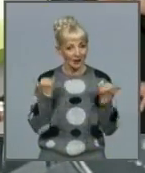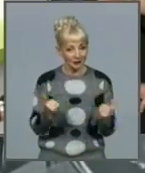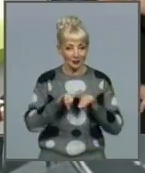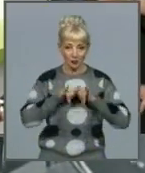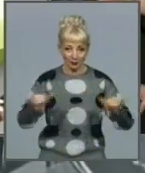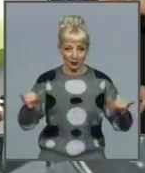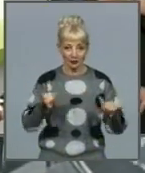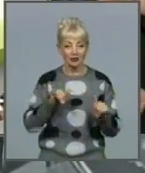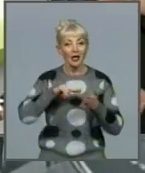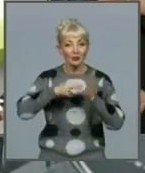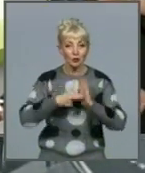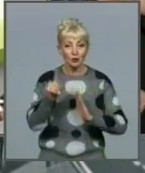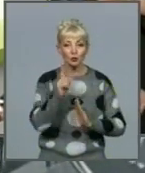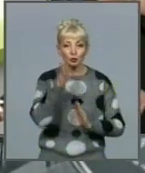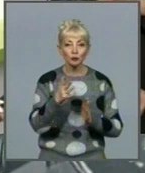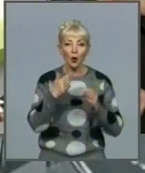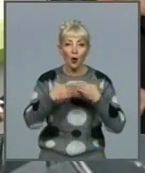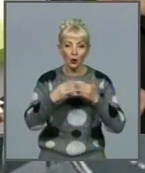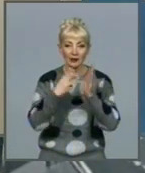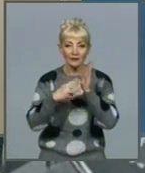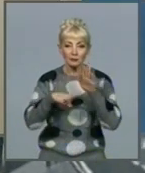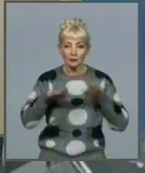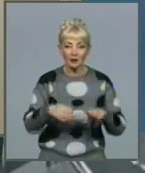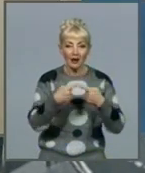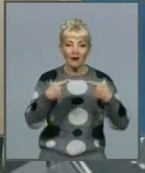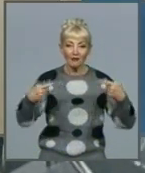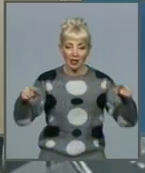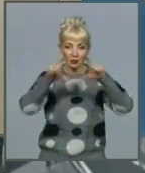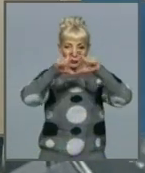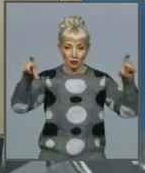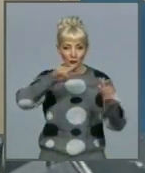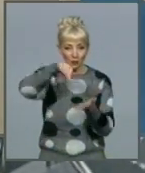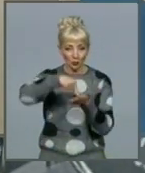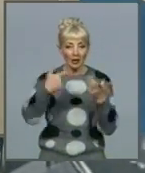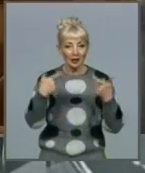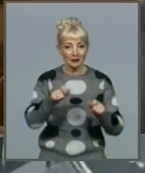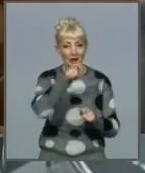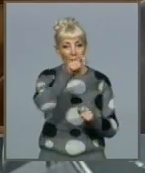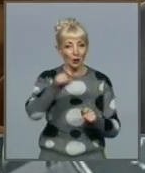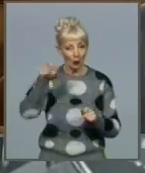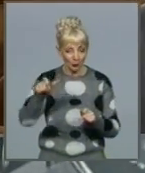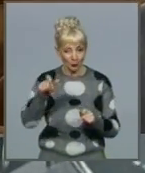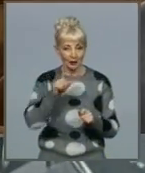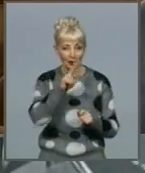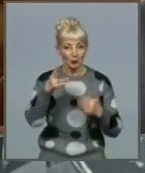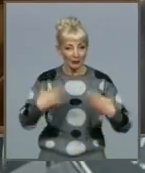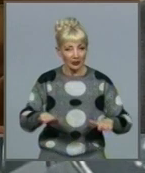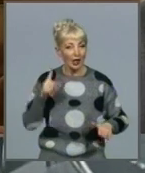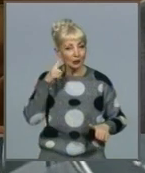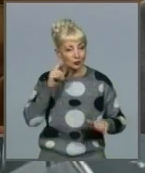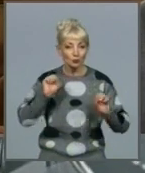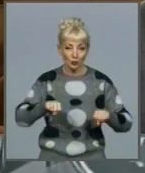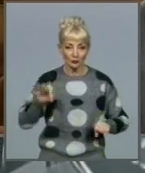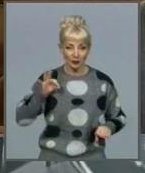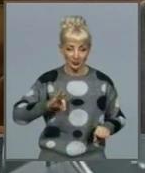буде близько 80 точок у різних установах міста, де люди з вадами слуху зможуть ним скористатись. Вы знаете, что по мировой